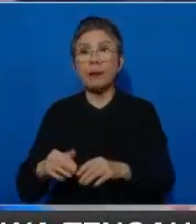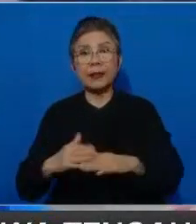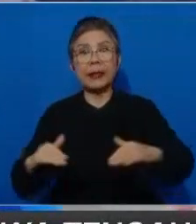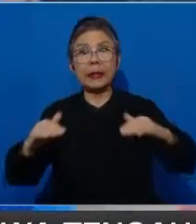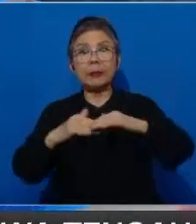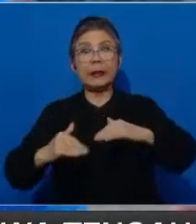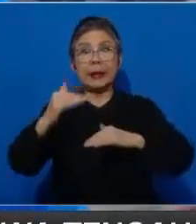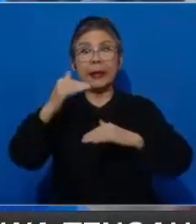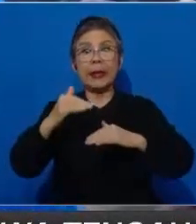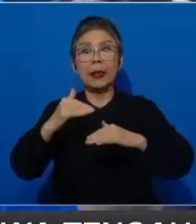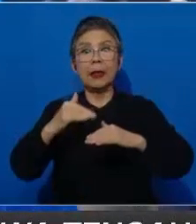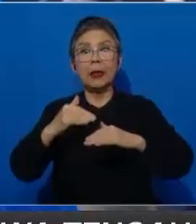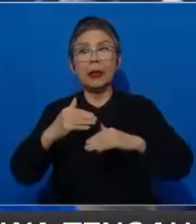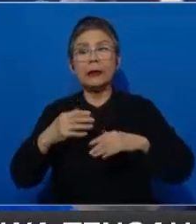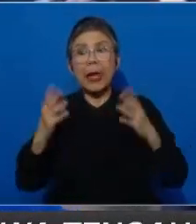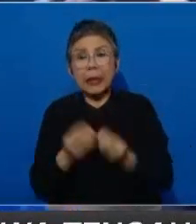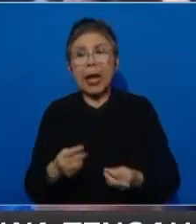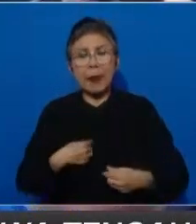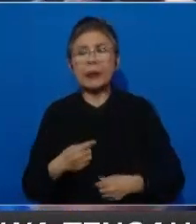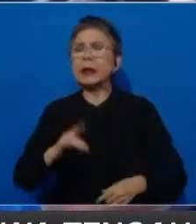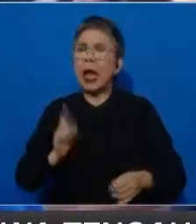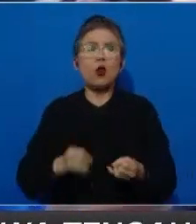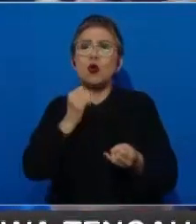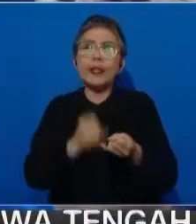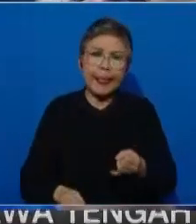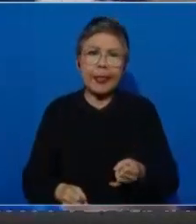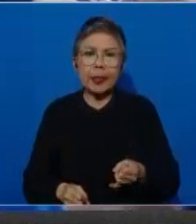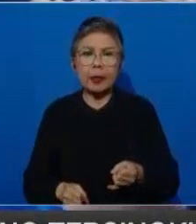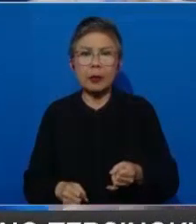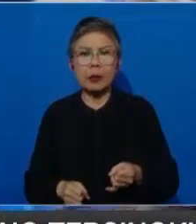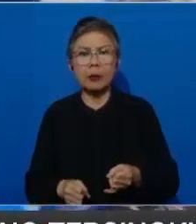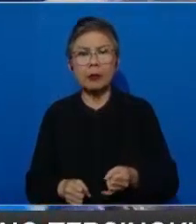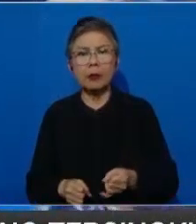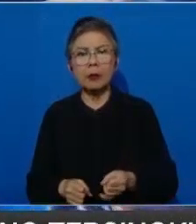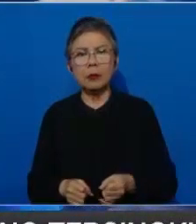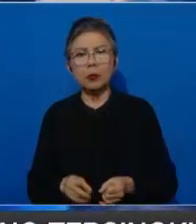tinggi. Jadi total kerugian kami itu kalau populasi